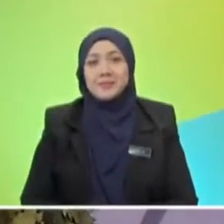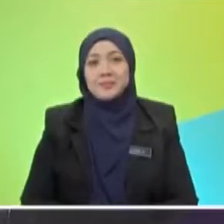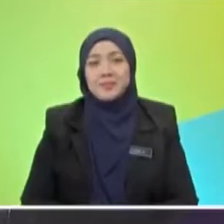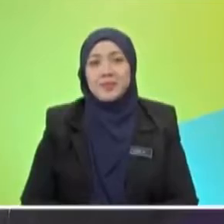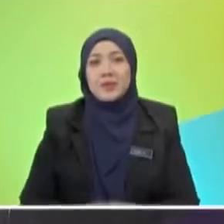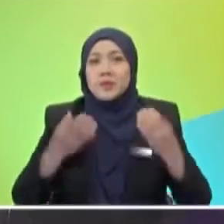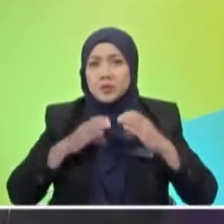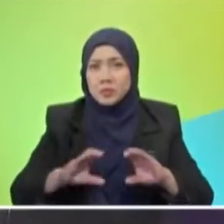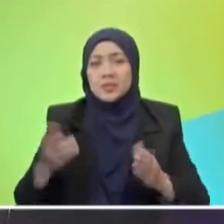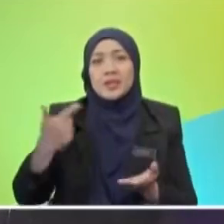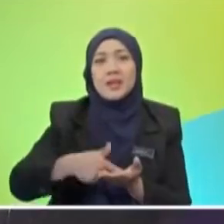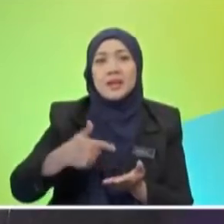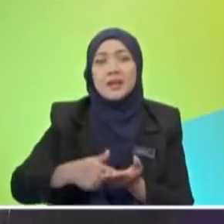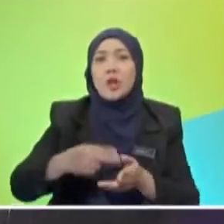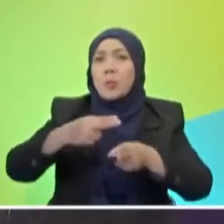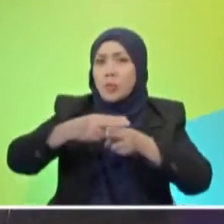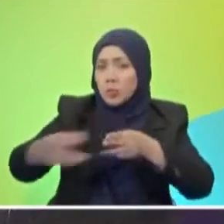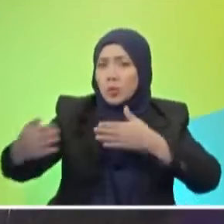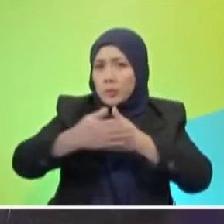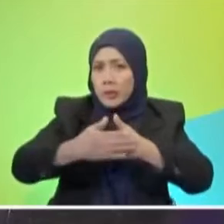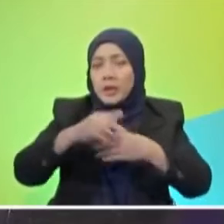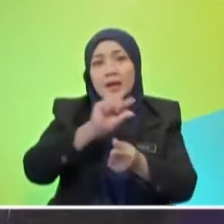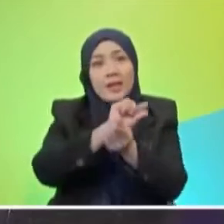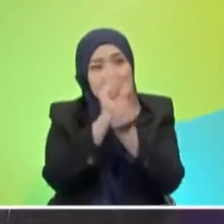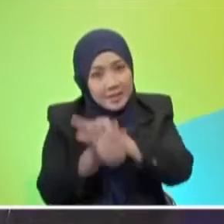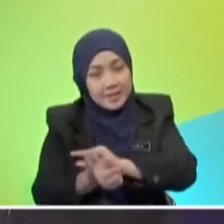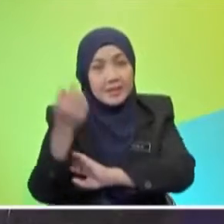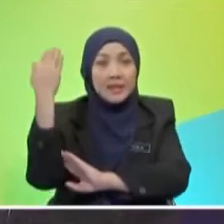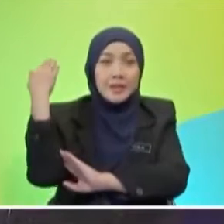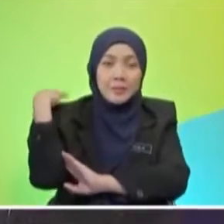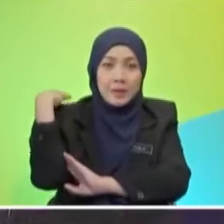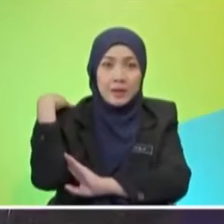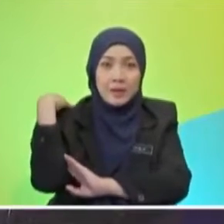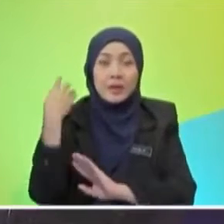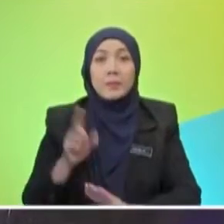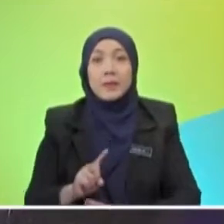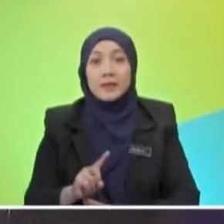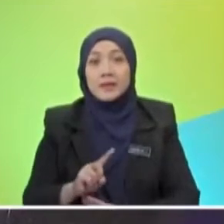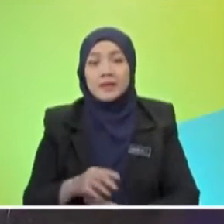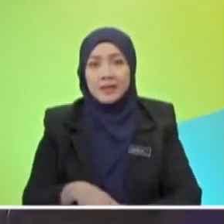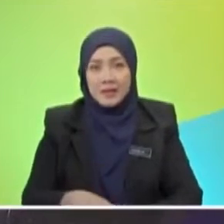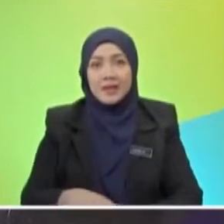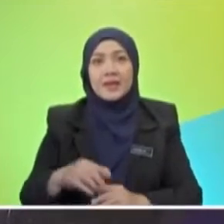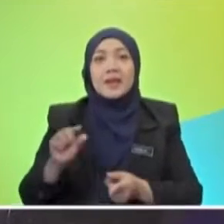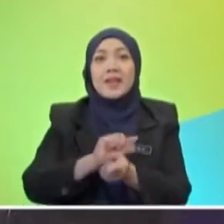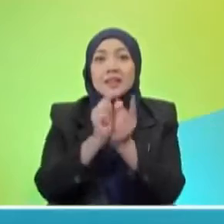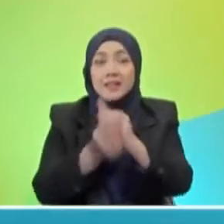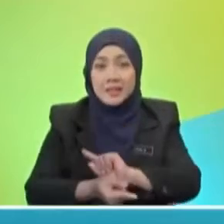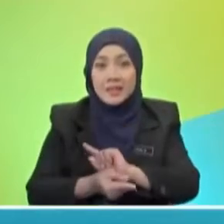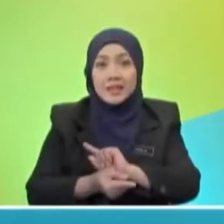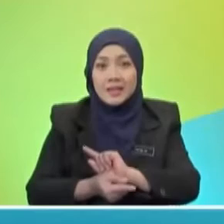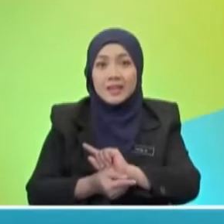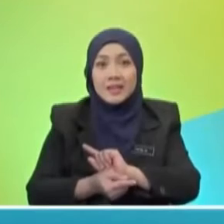lagi. Potong di depan, ganti di depan. Ah, tunjuk potong di depan ganti di mana?